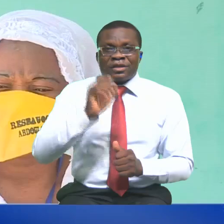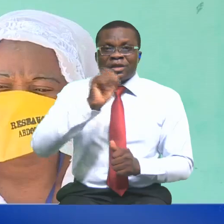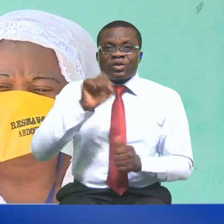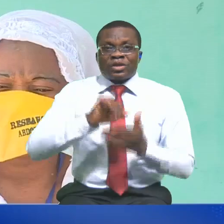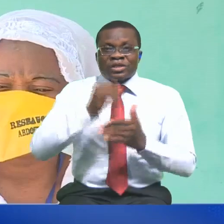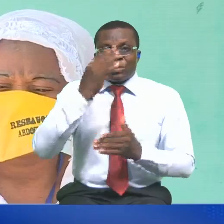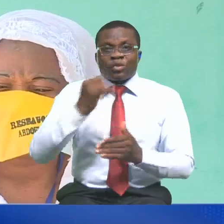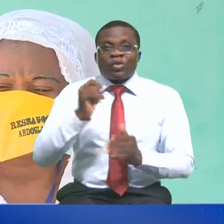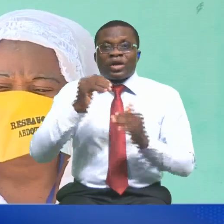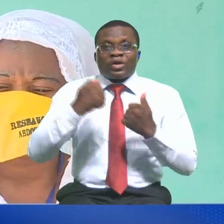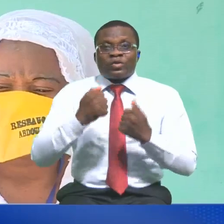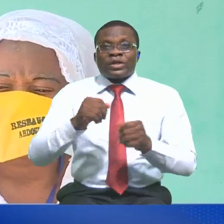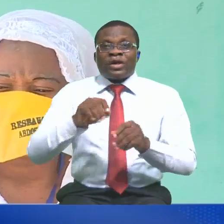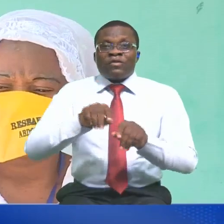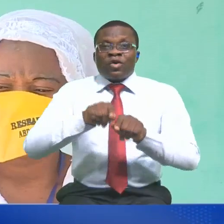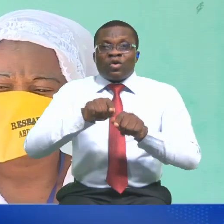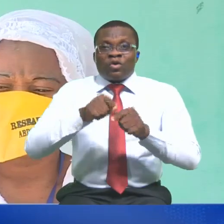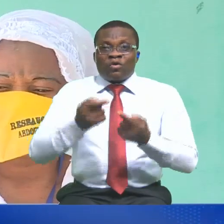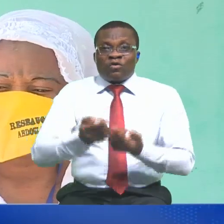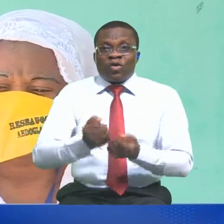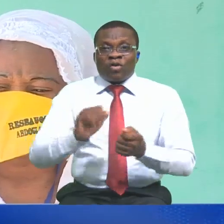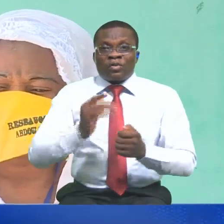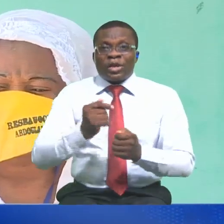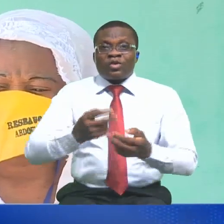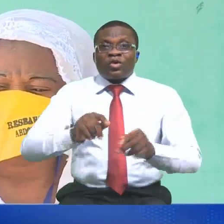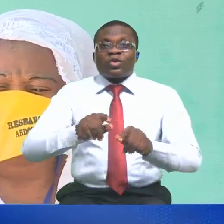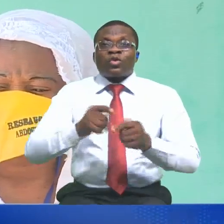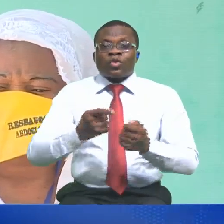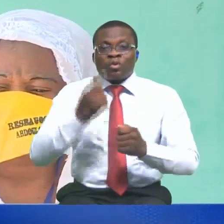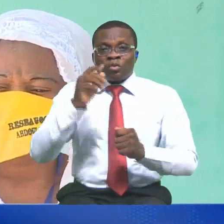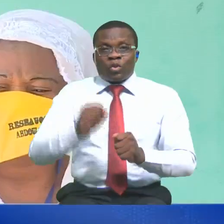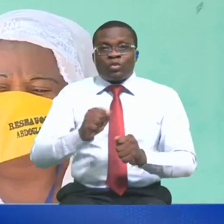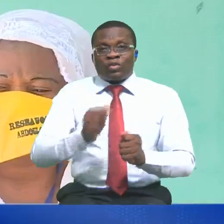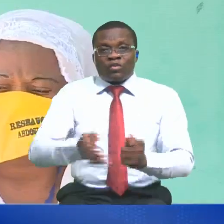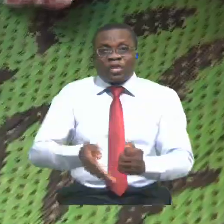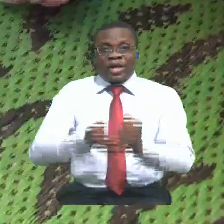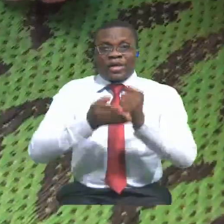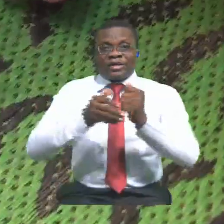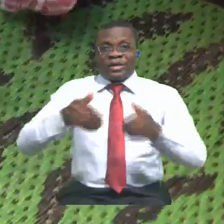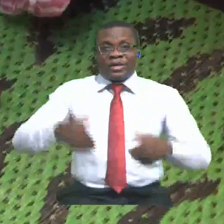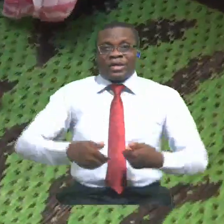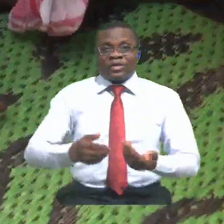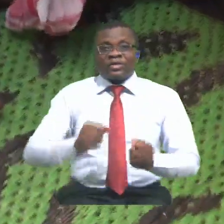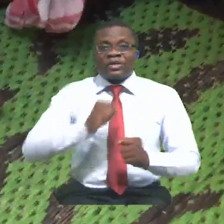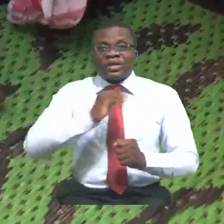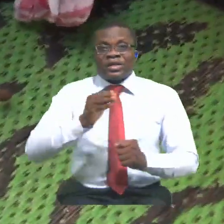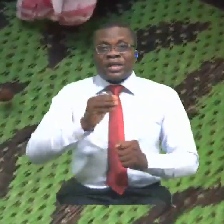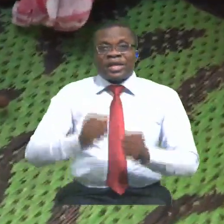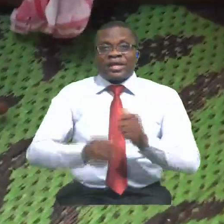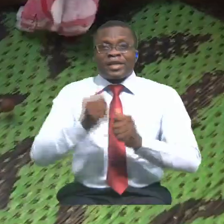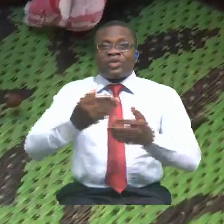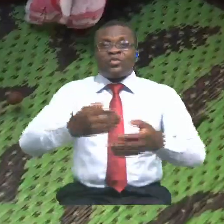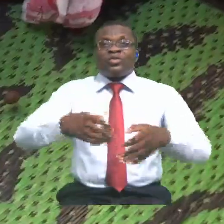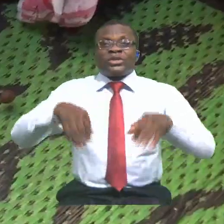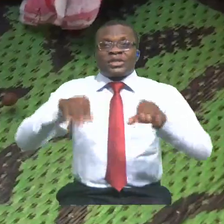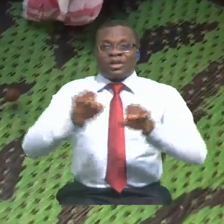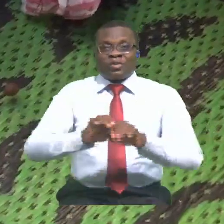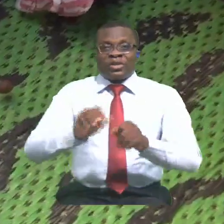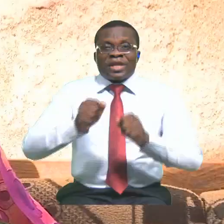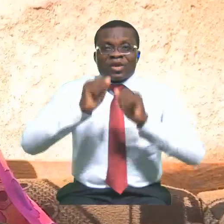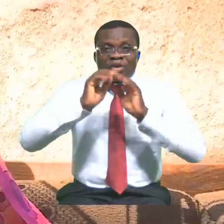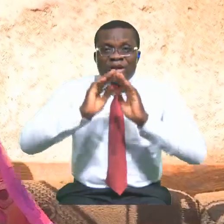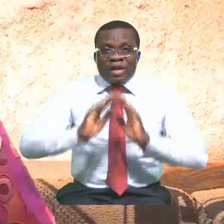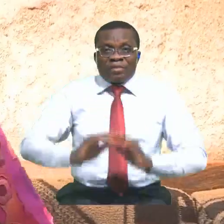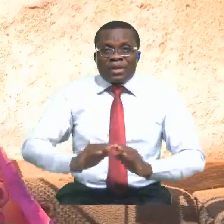ça que nous avons formé notre réseau pour pouvoir aider les jeunes. Il n'y a rien de plus important que la paix.